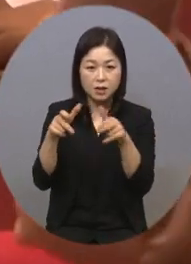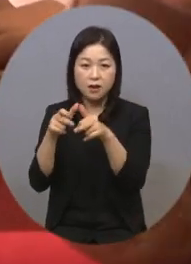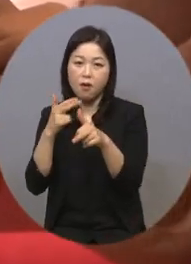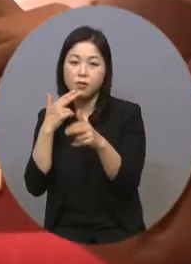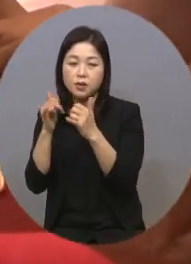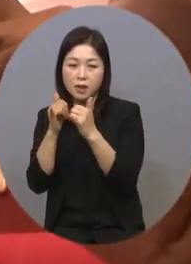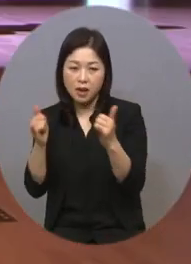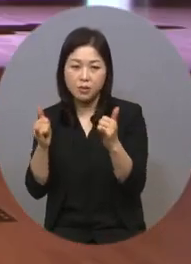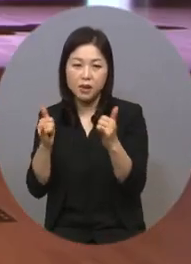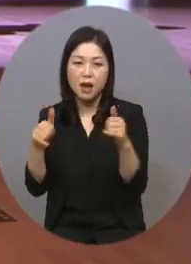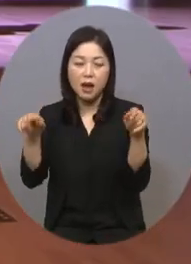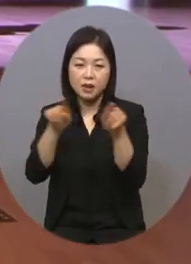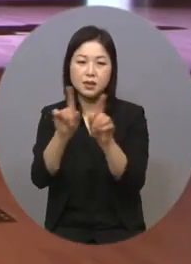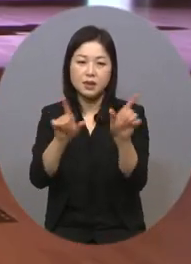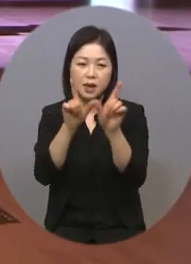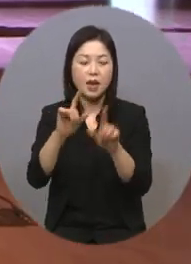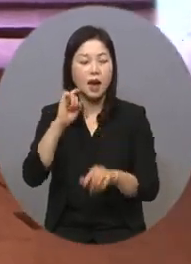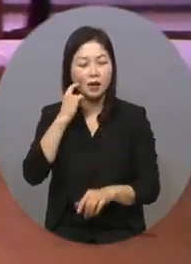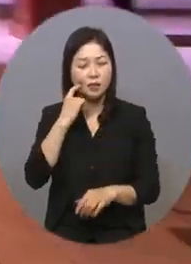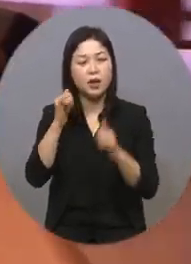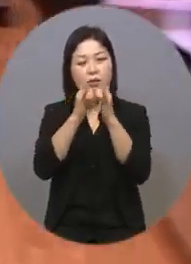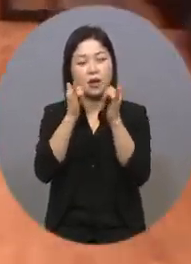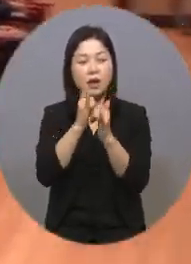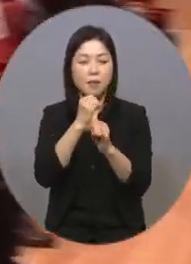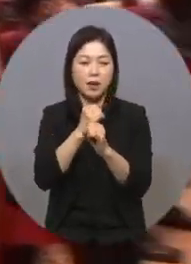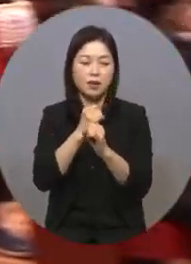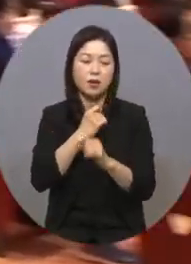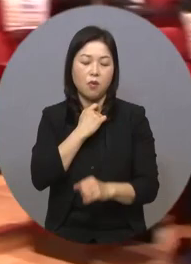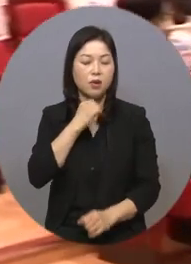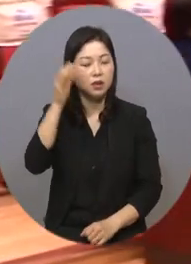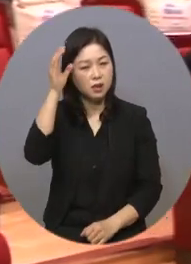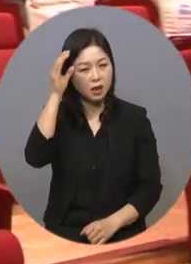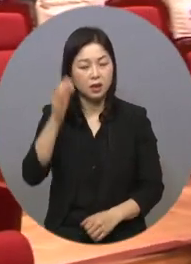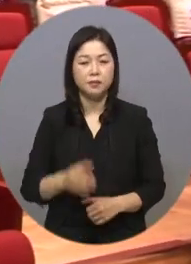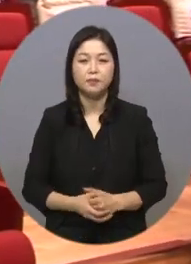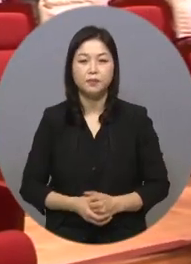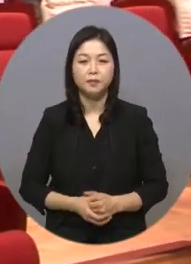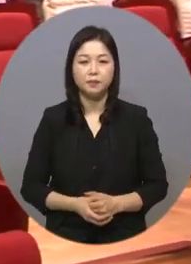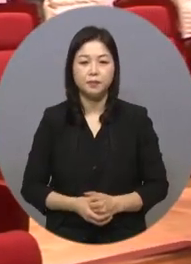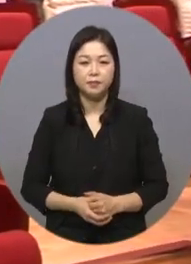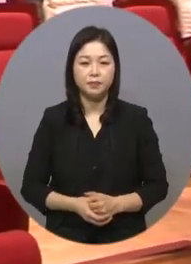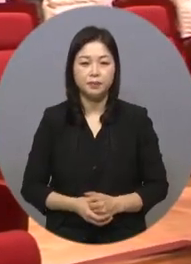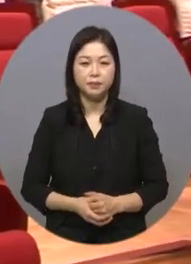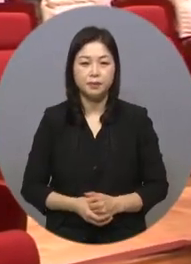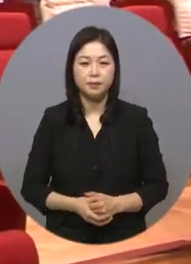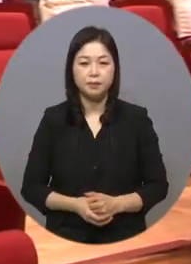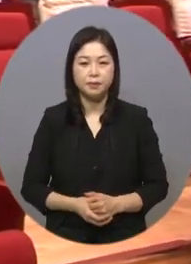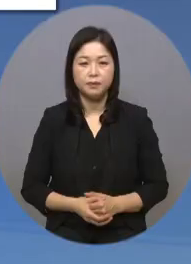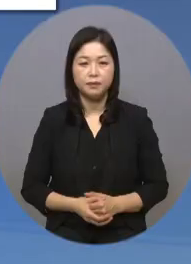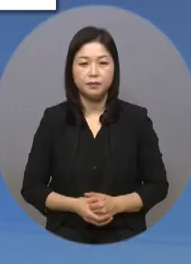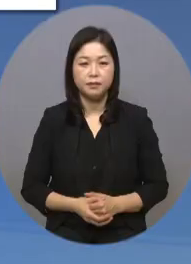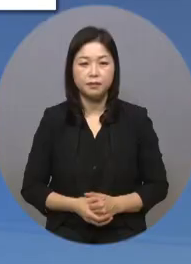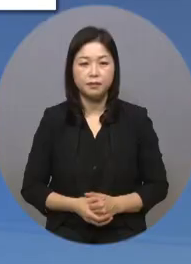아름다운 사회를 만들어 나갈 수 있기를 기대해봅니다. 지금까지 복지TV 부산방송 황병영입니다.